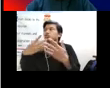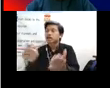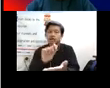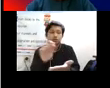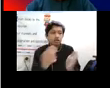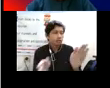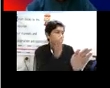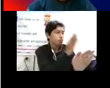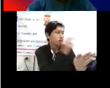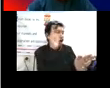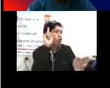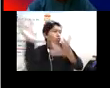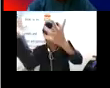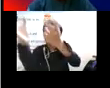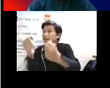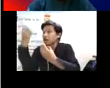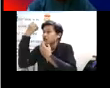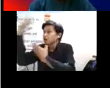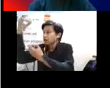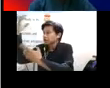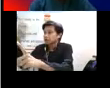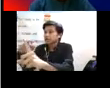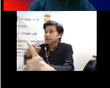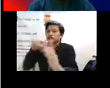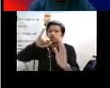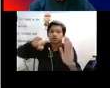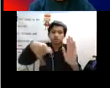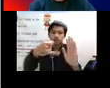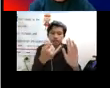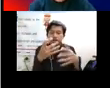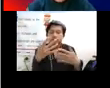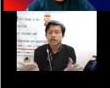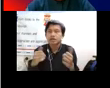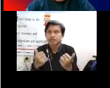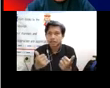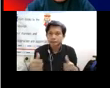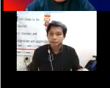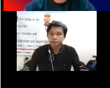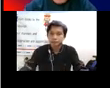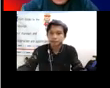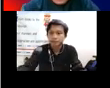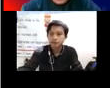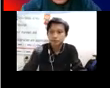ini sudah tercantum semuanya yang kita gunakan